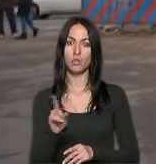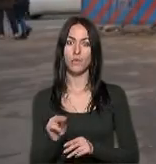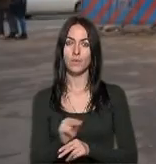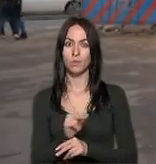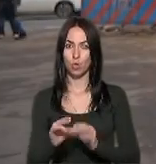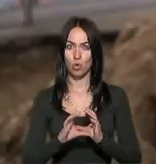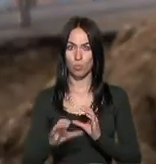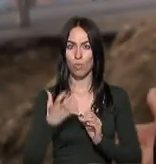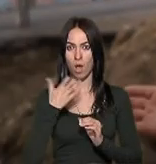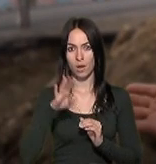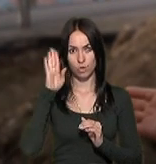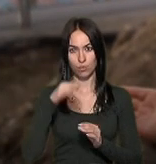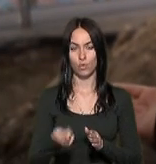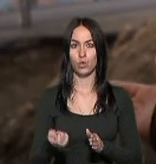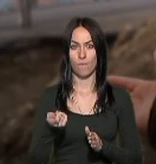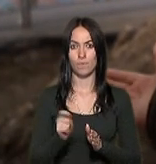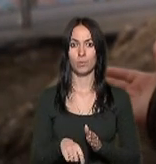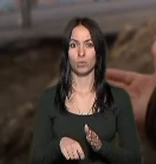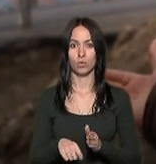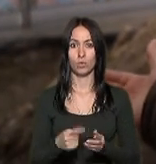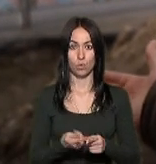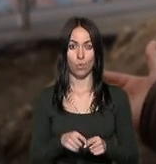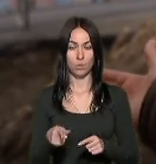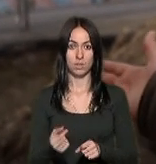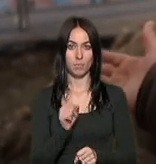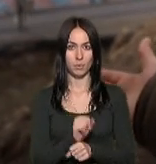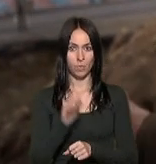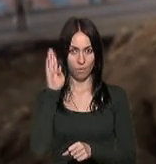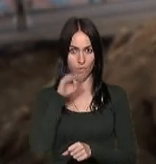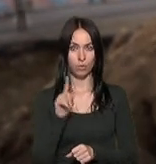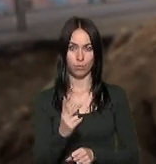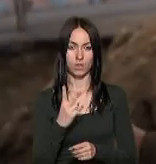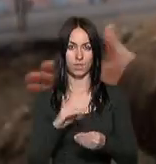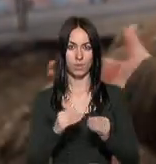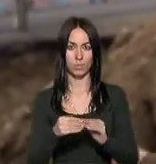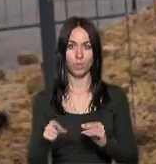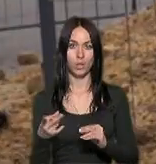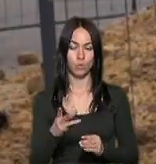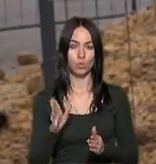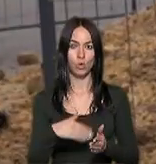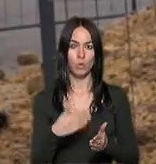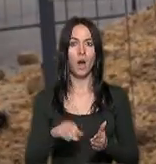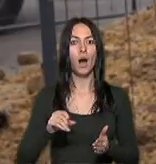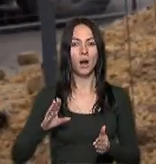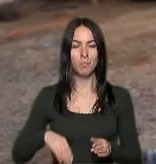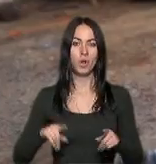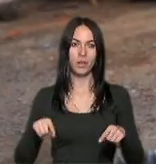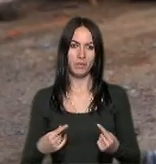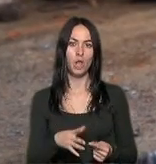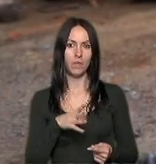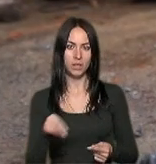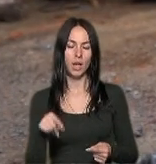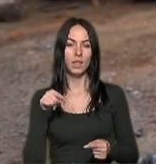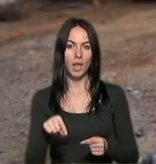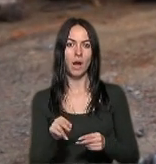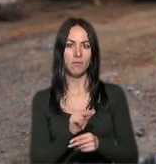воду вимкнули. Ну, це ж припинилась вода, тому що 2 дефекти. Їх треба усунути, а потім відновити усе. Там